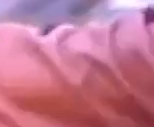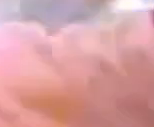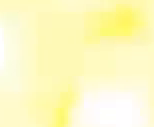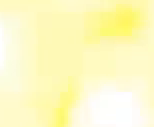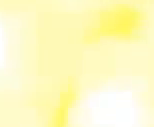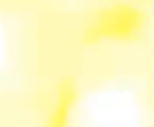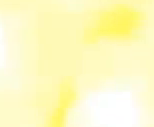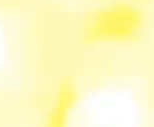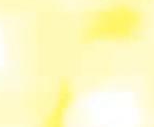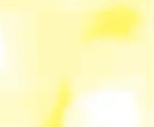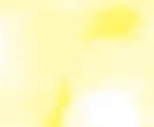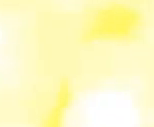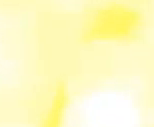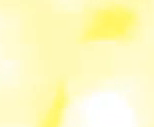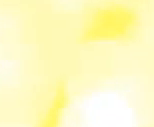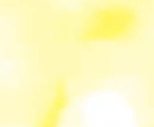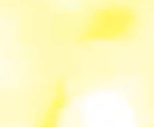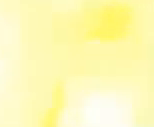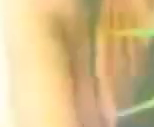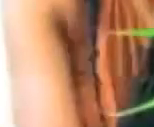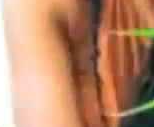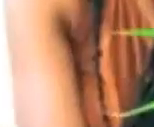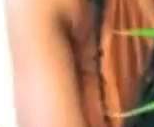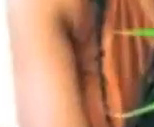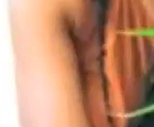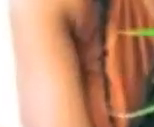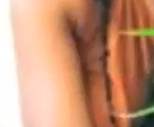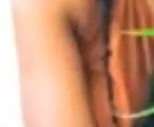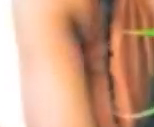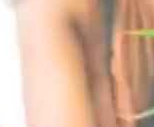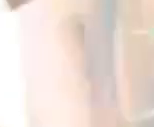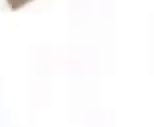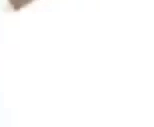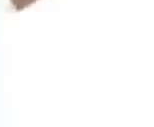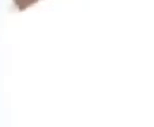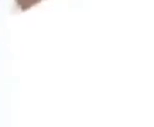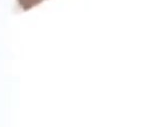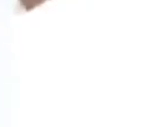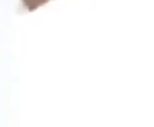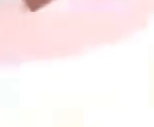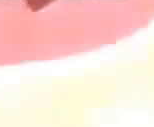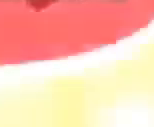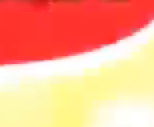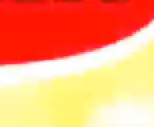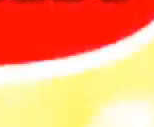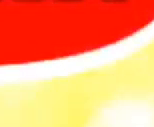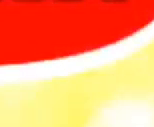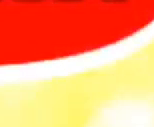kampako. Kati. Kampako alcoholic kumbucha. Cha kunywa chibomu. Ekijudde